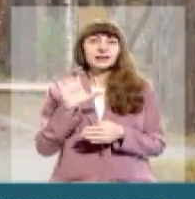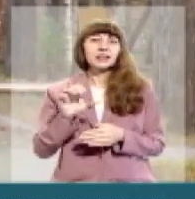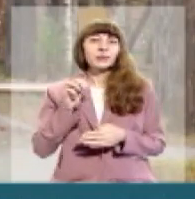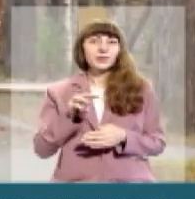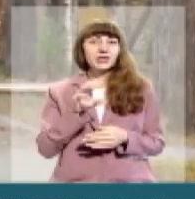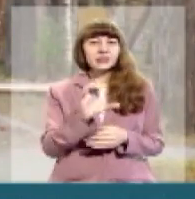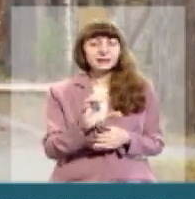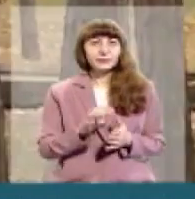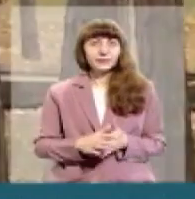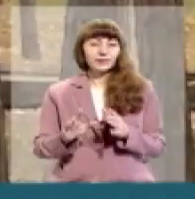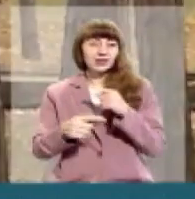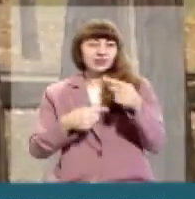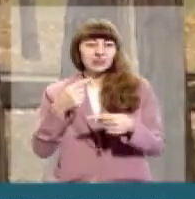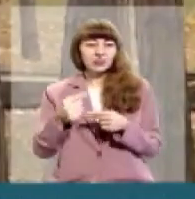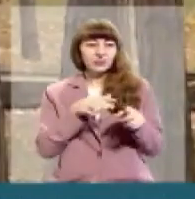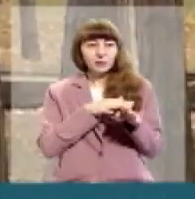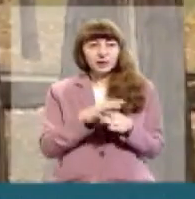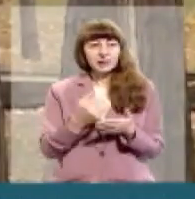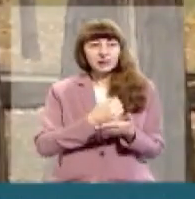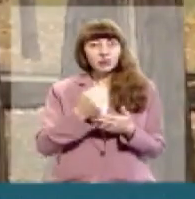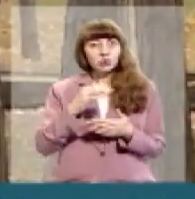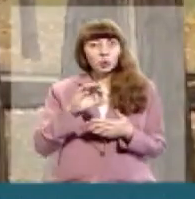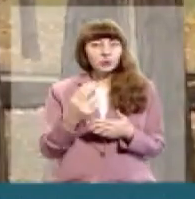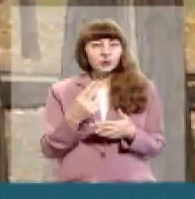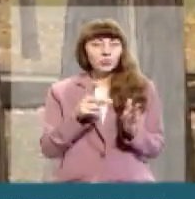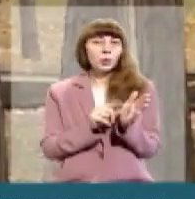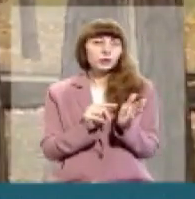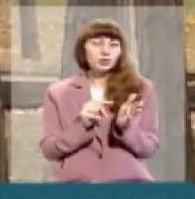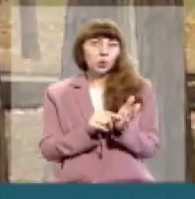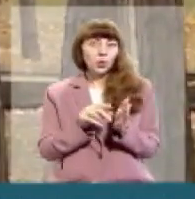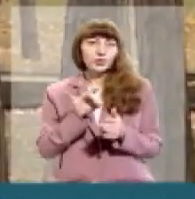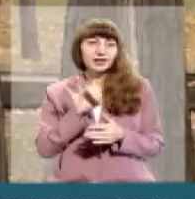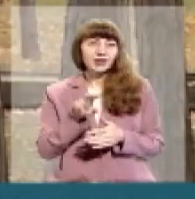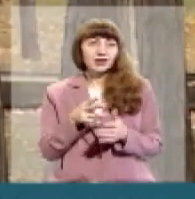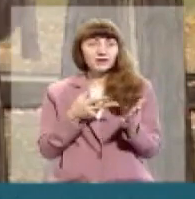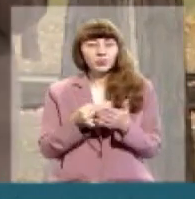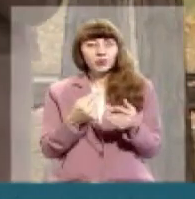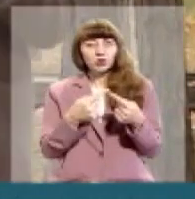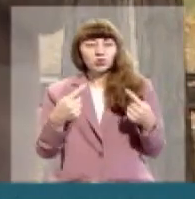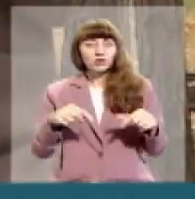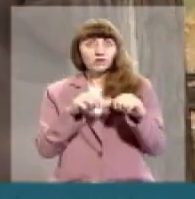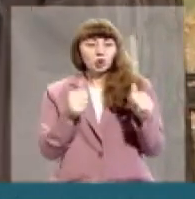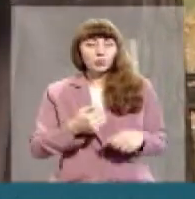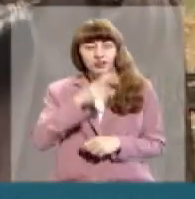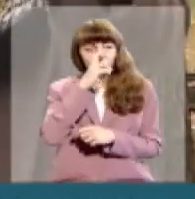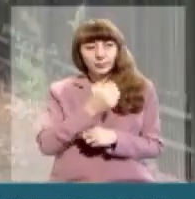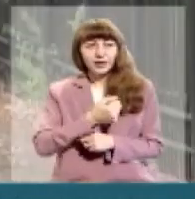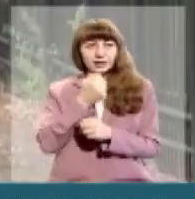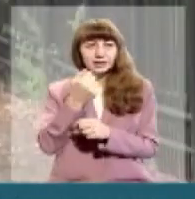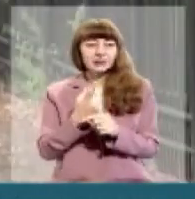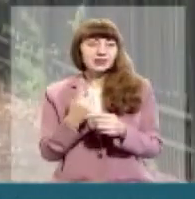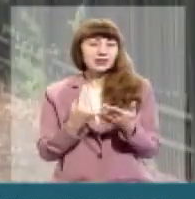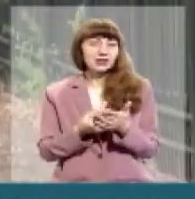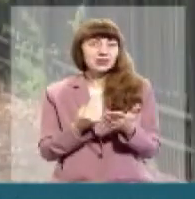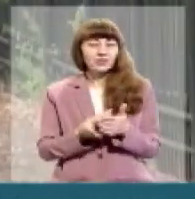хабарлама жіберіледі. Кейін әлеуметтік жәрдемақы төлемдер немесе мемлекеттік қолдаудың өзге де түрлерін тағайындау жүзеге асырылады. Тиісінше